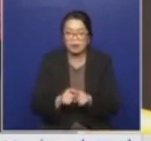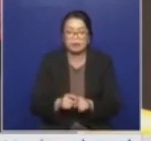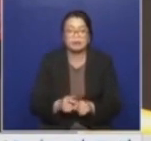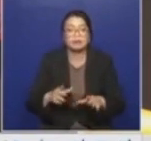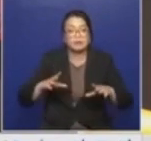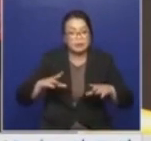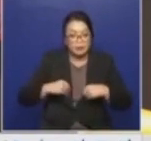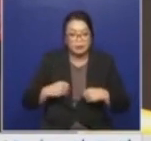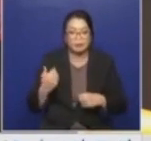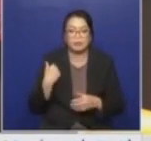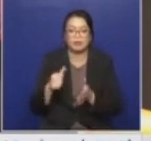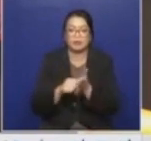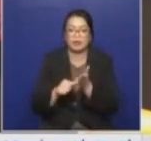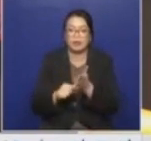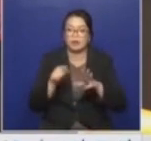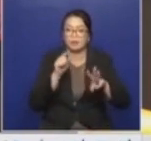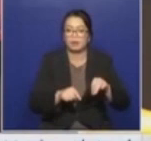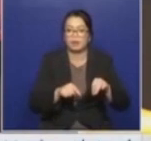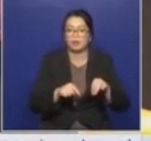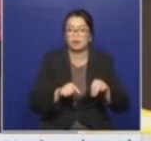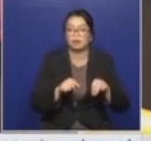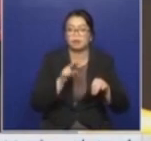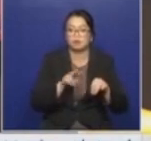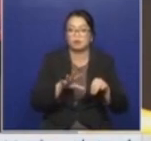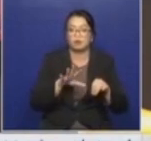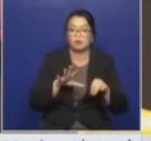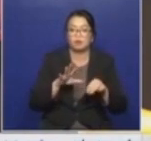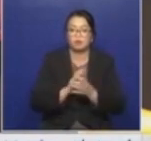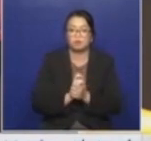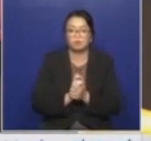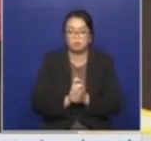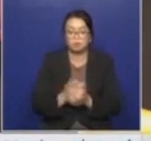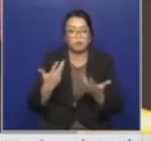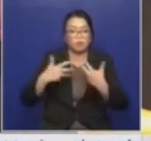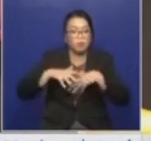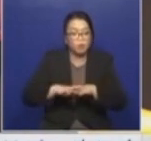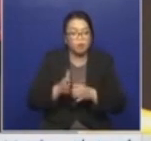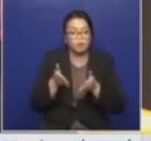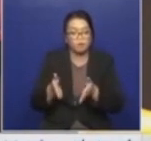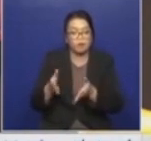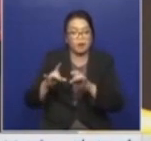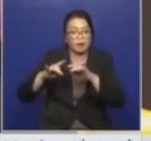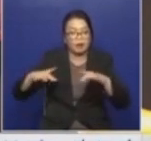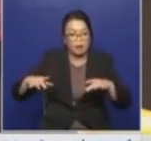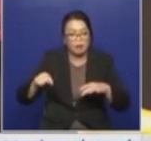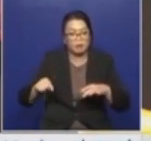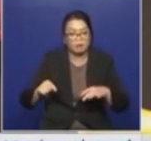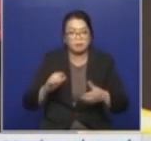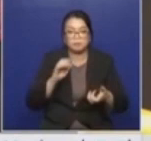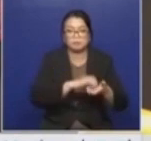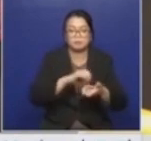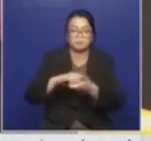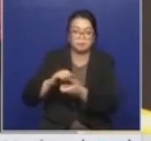ใจกันอย่างตรงไปตรงมาว่ายินดีที่จะให้มีการแก้ไขรัฐธรรมนูญร่วมกันร่วมกับพรรคร่วมฝ่ายค้